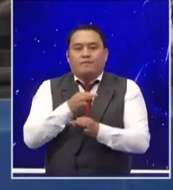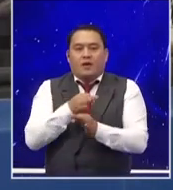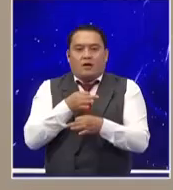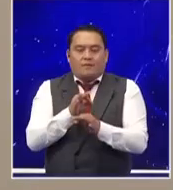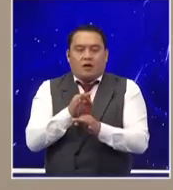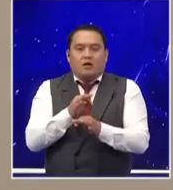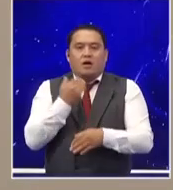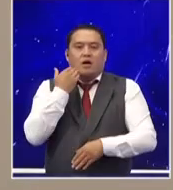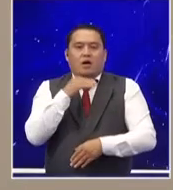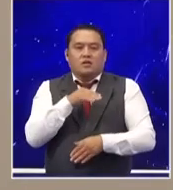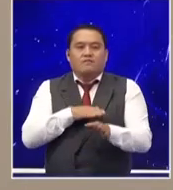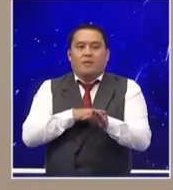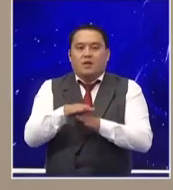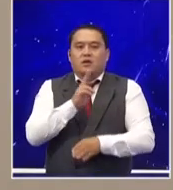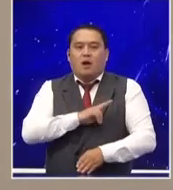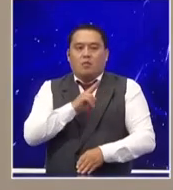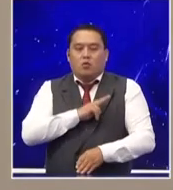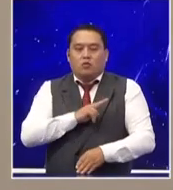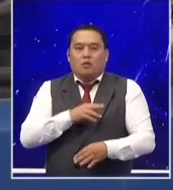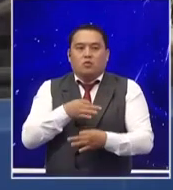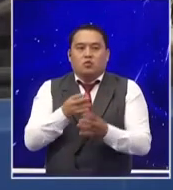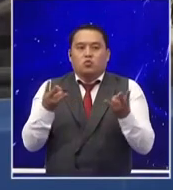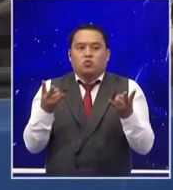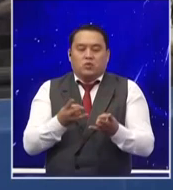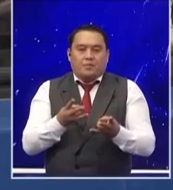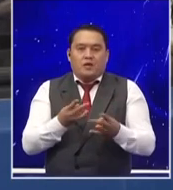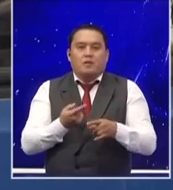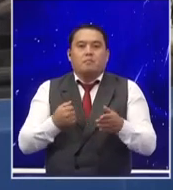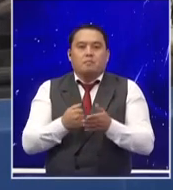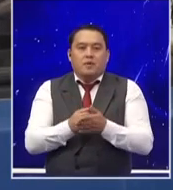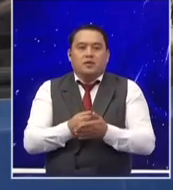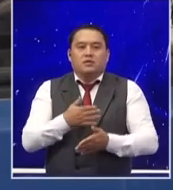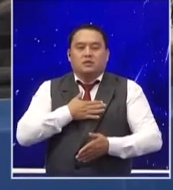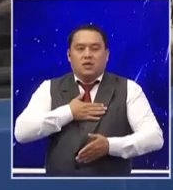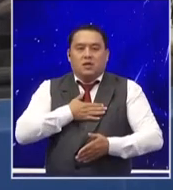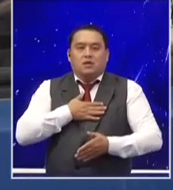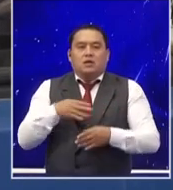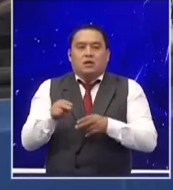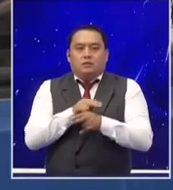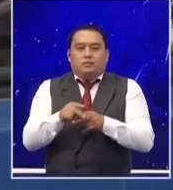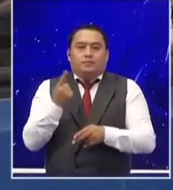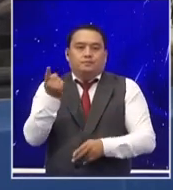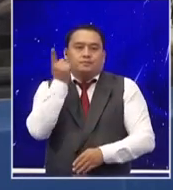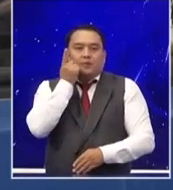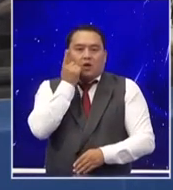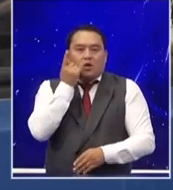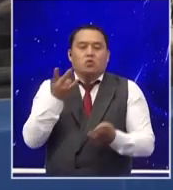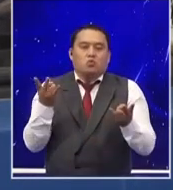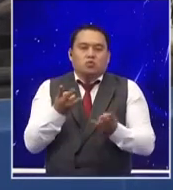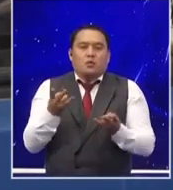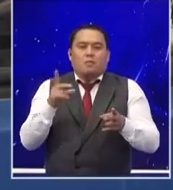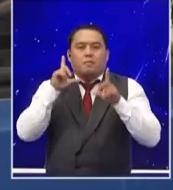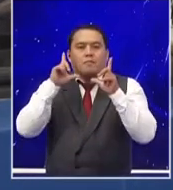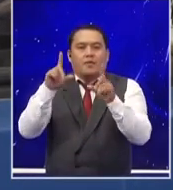ламинатор для качественного выполнения работ и эти приборы очень нужны до этого мои земляки из-за ремонта 1 его мобильного телефона были